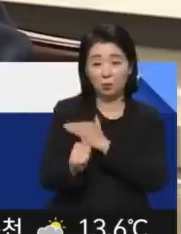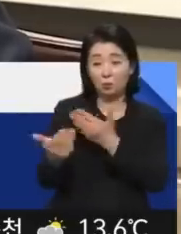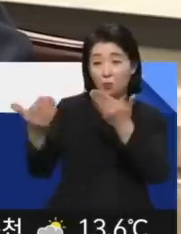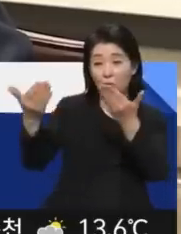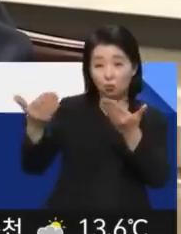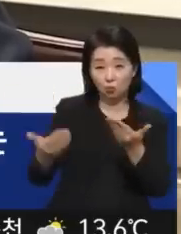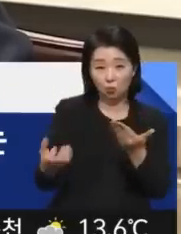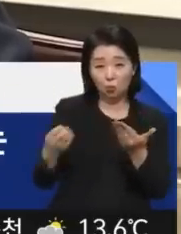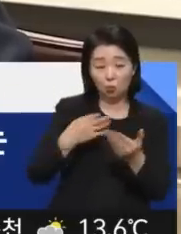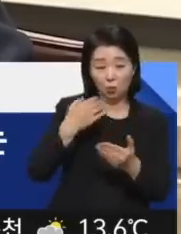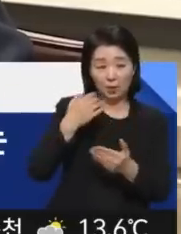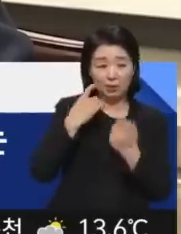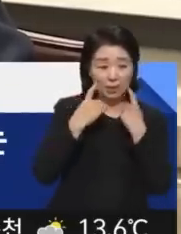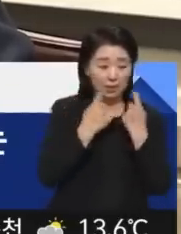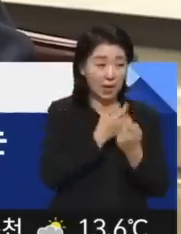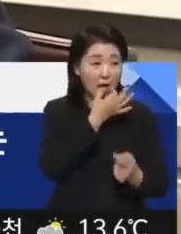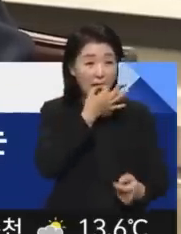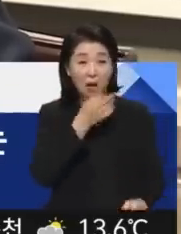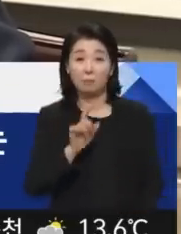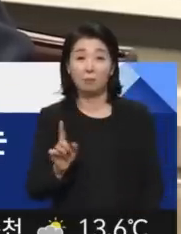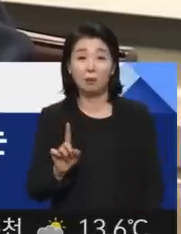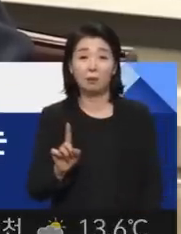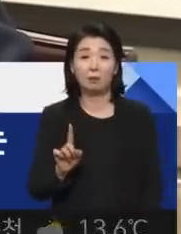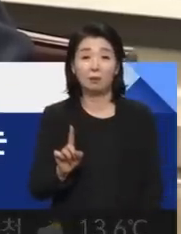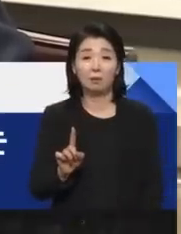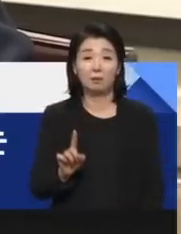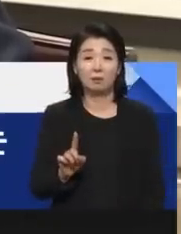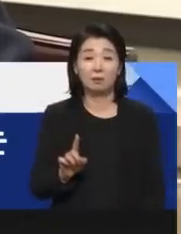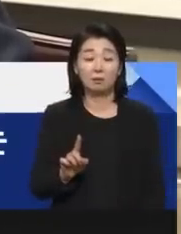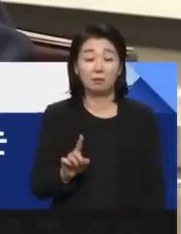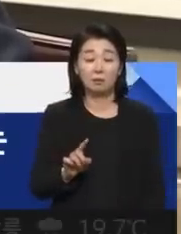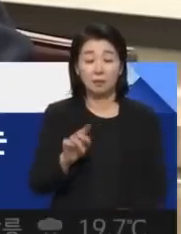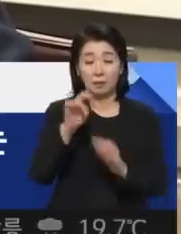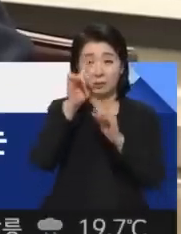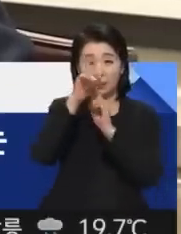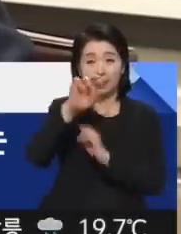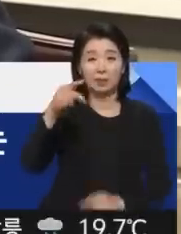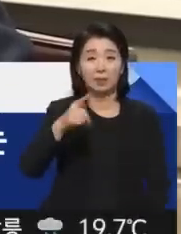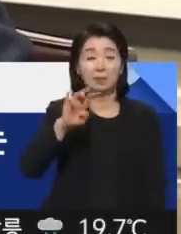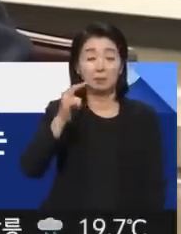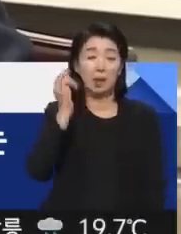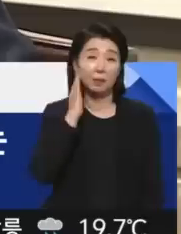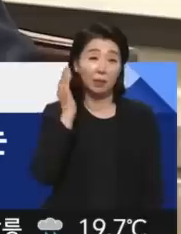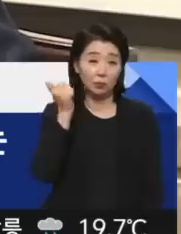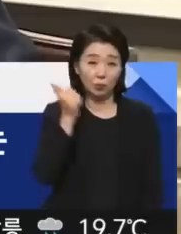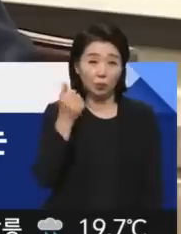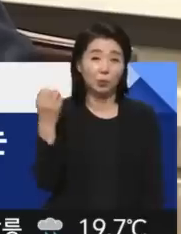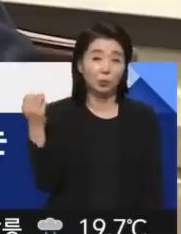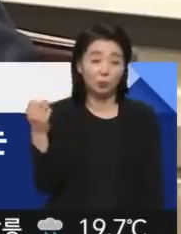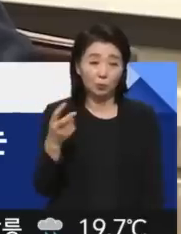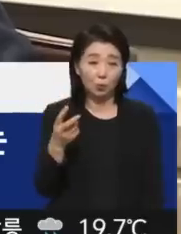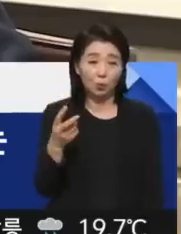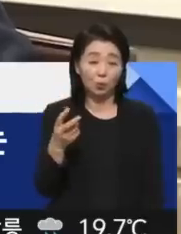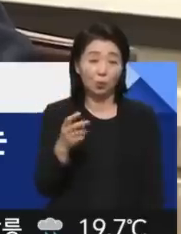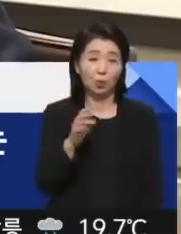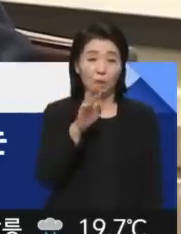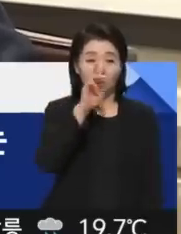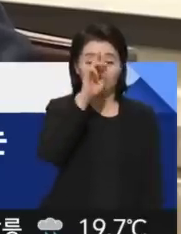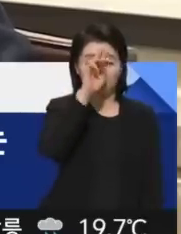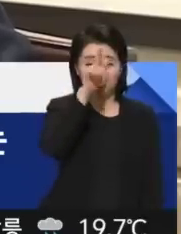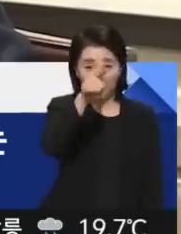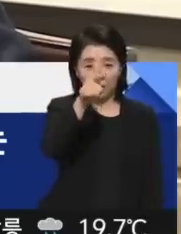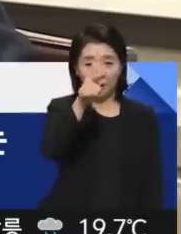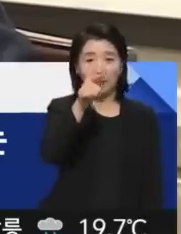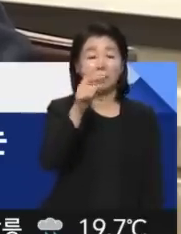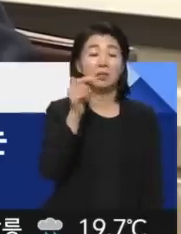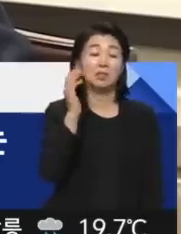제 개인적 욕심으로는 이승만 대통령 그리고 박정희